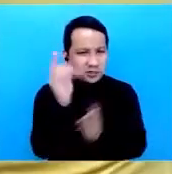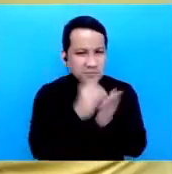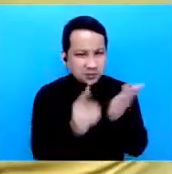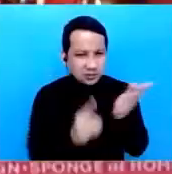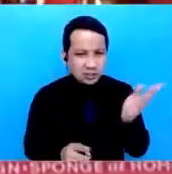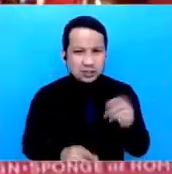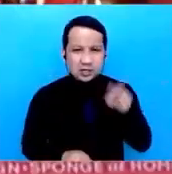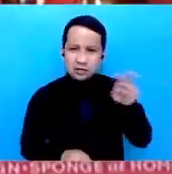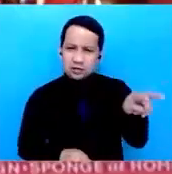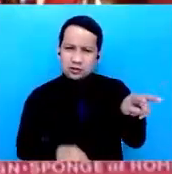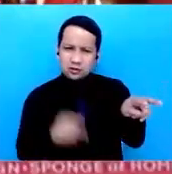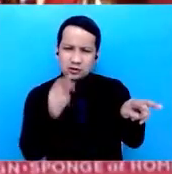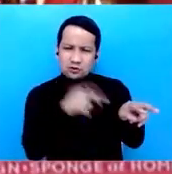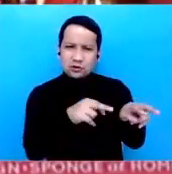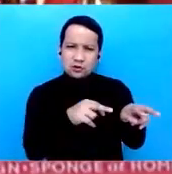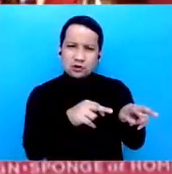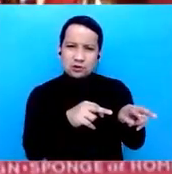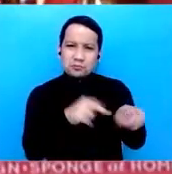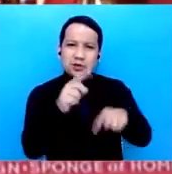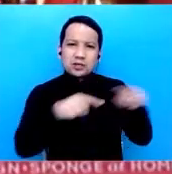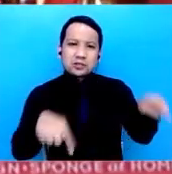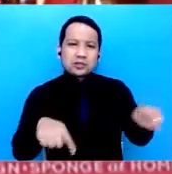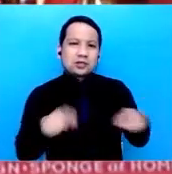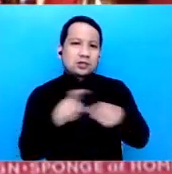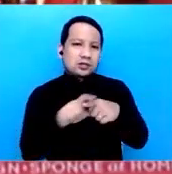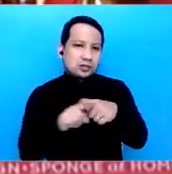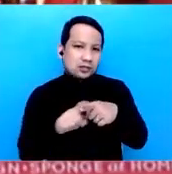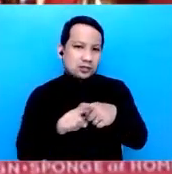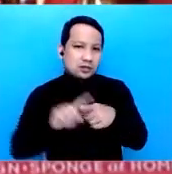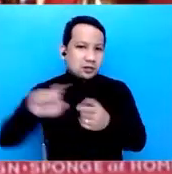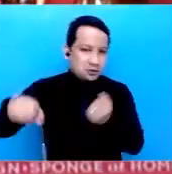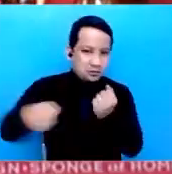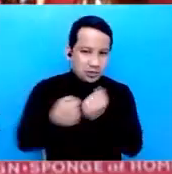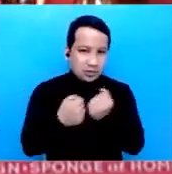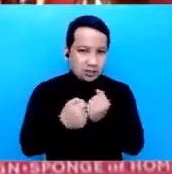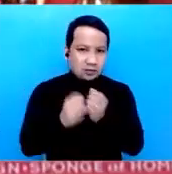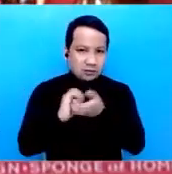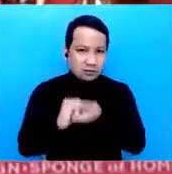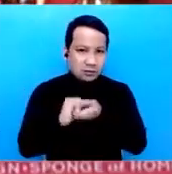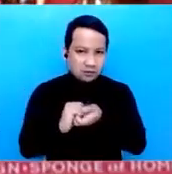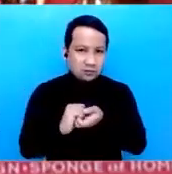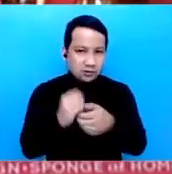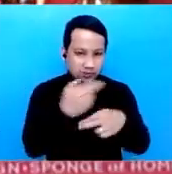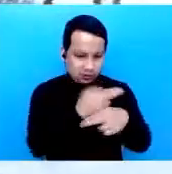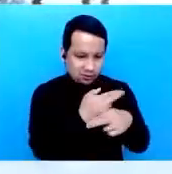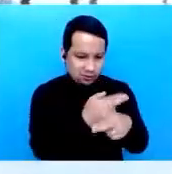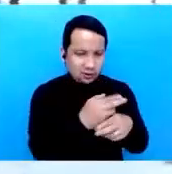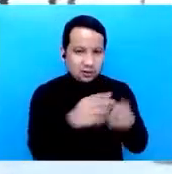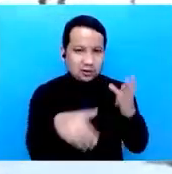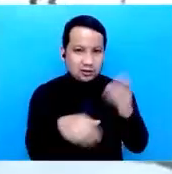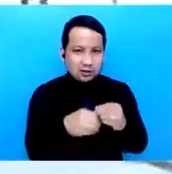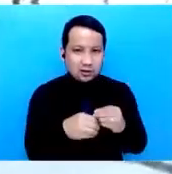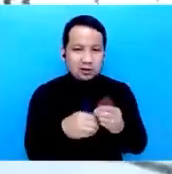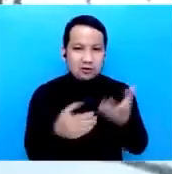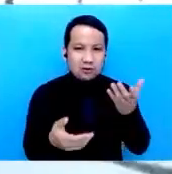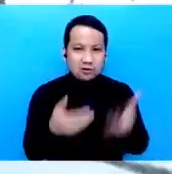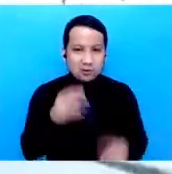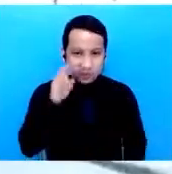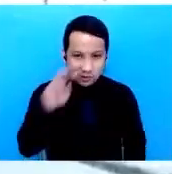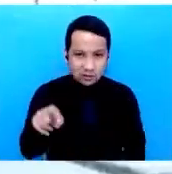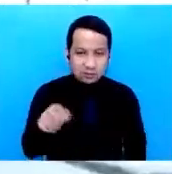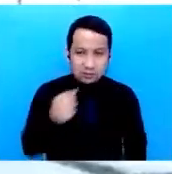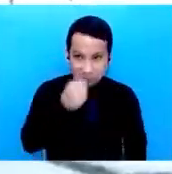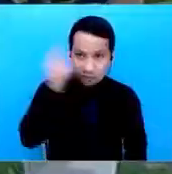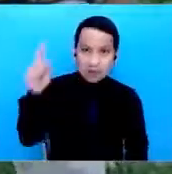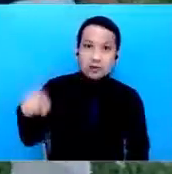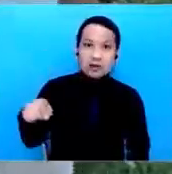na may electrician siyang kapartner na pinupuntahan niya, tapos nagre-repair sila, and then makikita ko na lang, biglang may